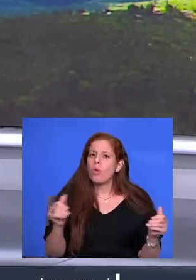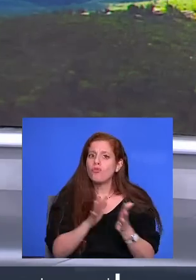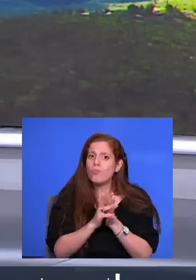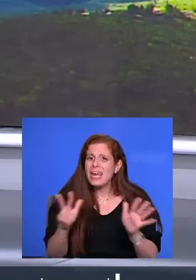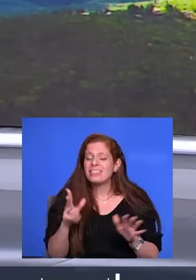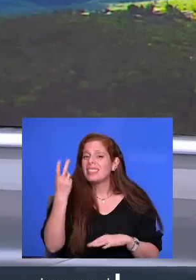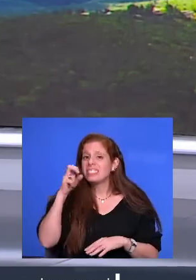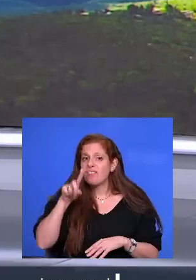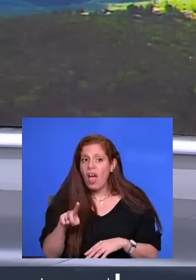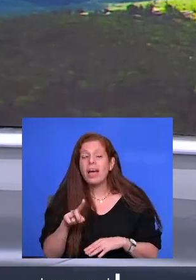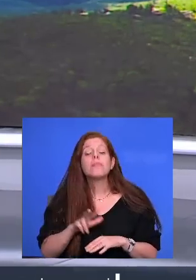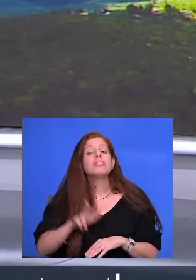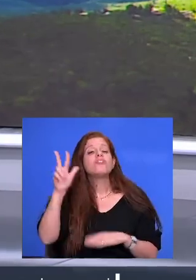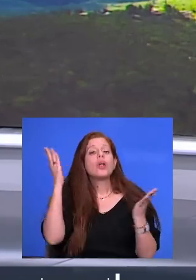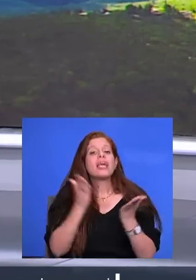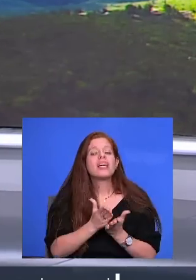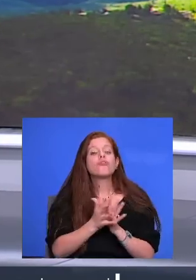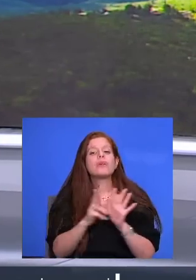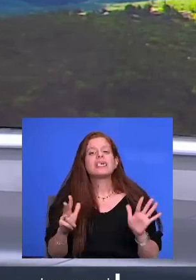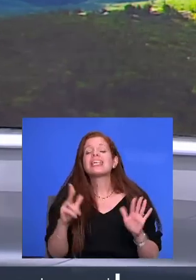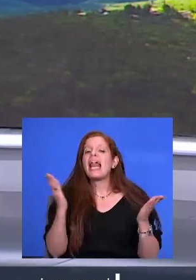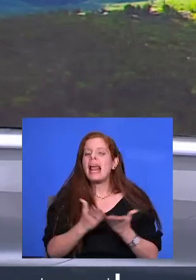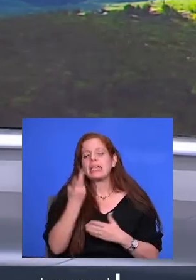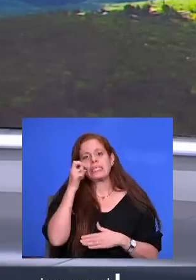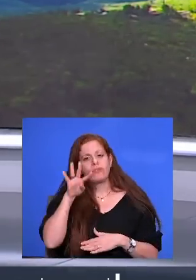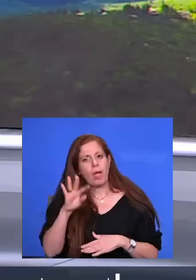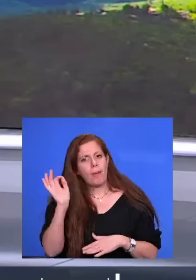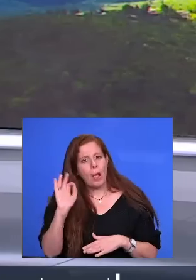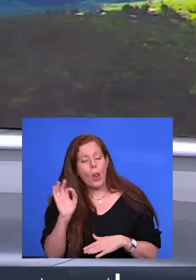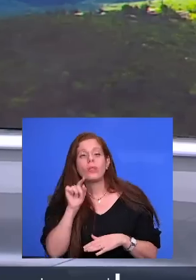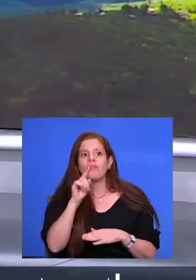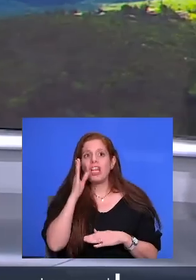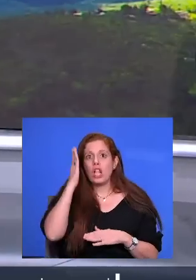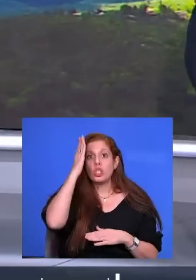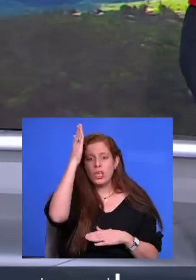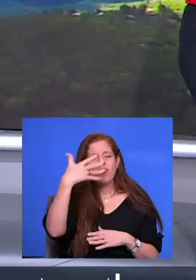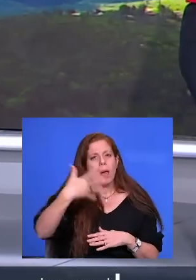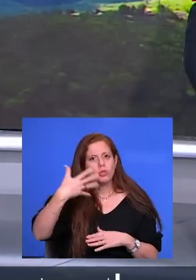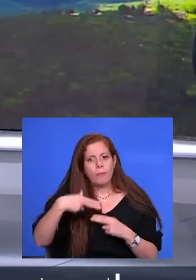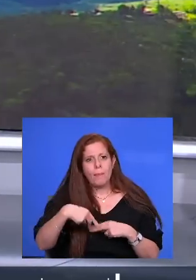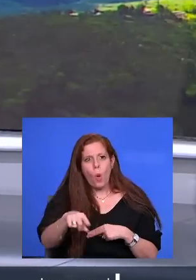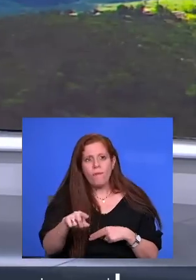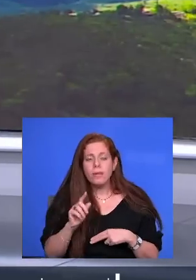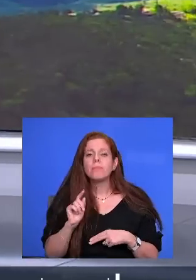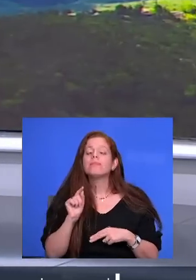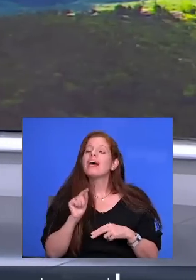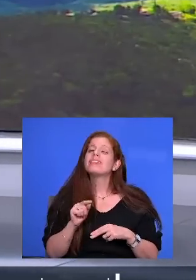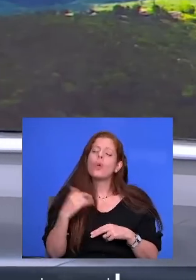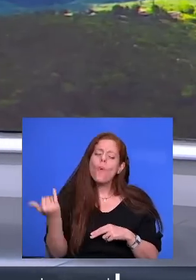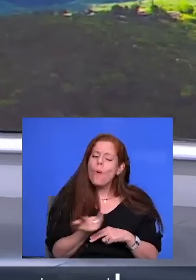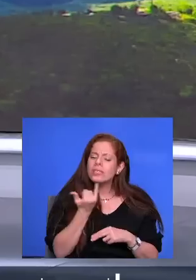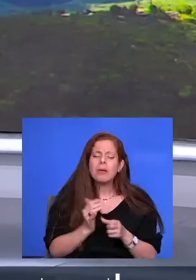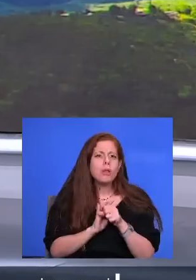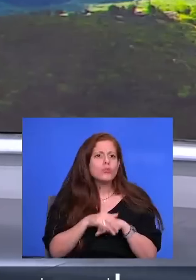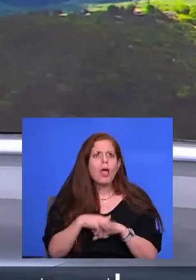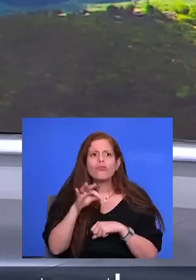18-21, בצפון הנגב 18, אילת 24 מעלות. והנה כבר התשקיף שלנו לחמשת הימים הקרובים. אז אנחנו כל הזמן בהשפעה הזאת